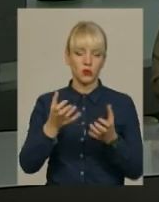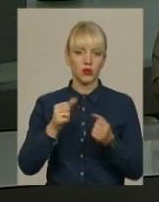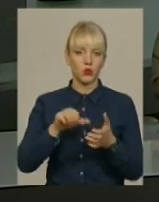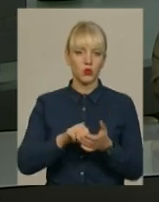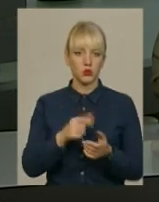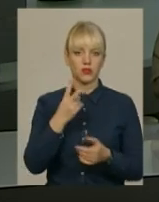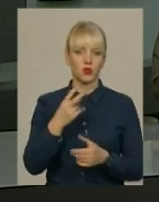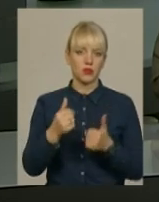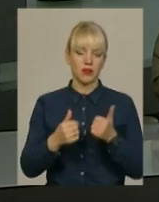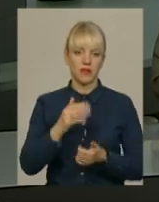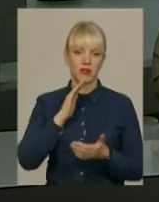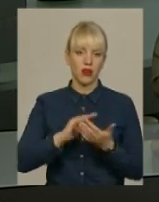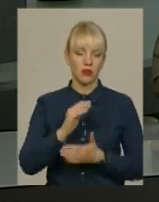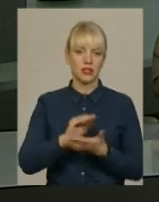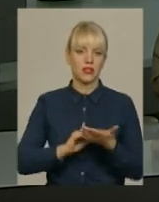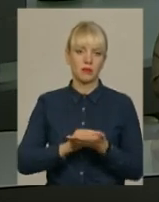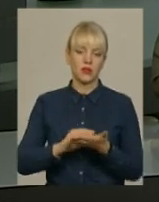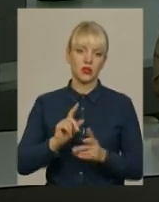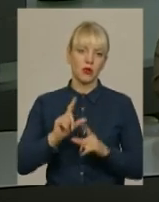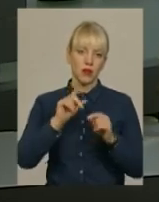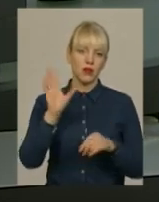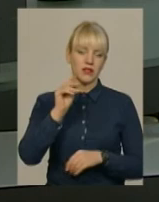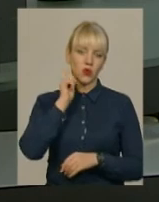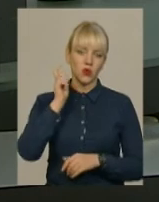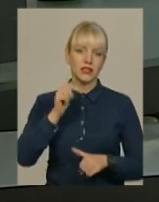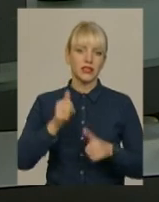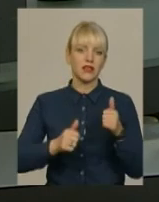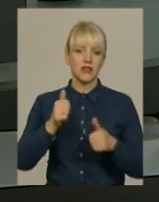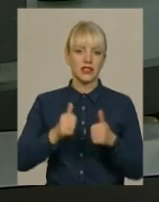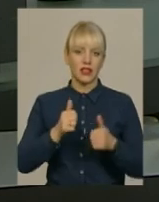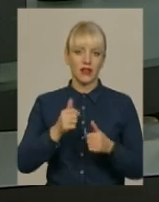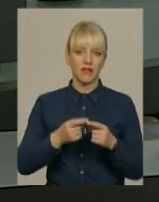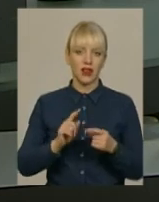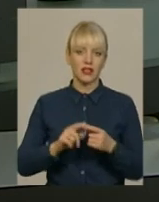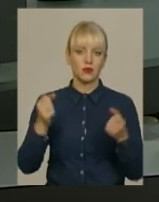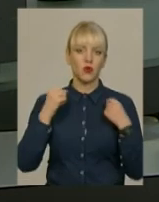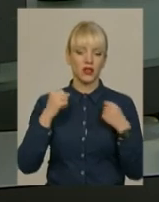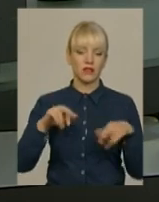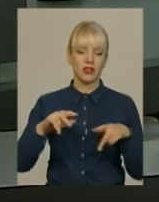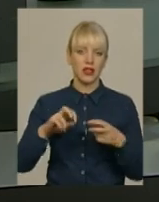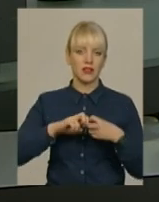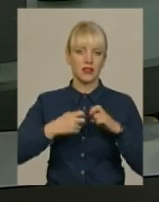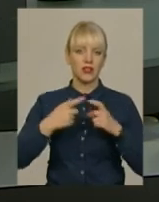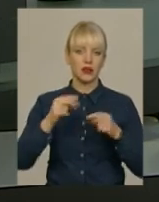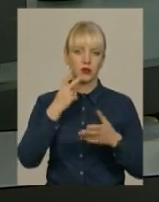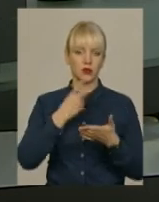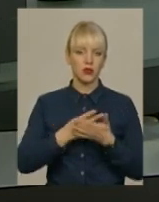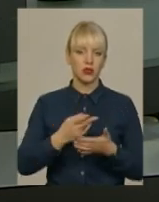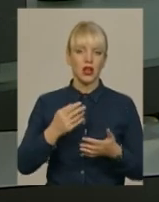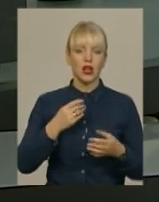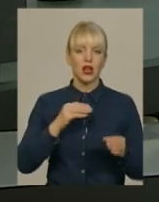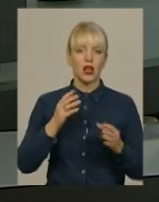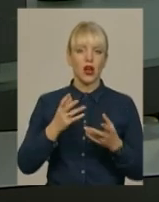спершу в якості репетиції дівчата поїдуть на всеукраїнський фестиваль спортивних танців в Івано-Франківськ, де демонструватимуть